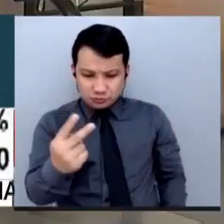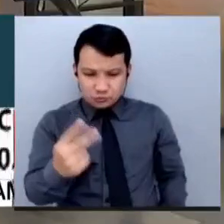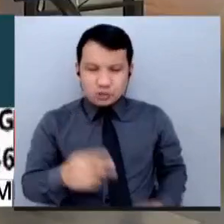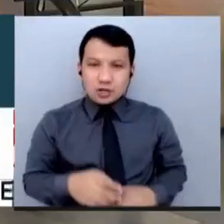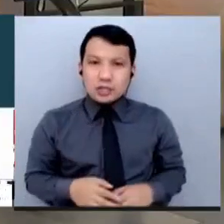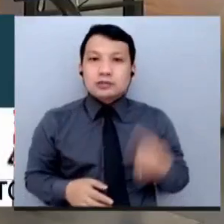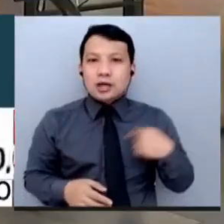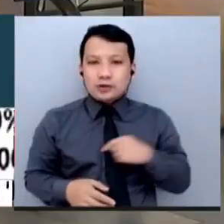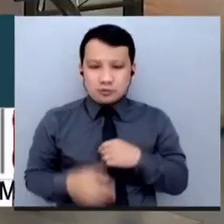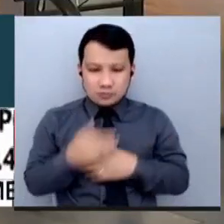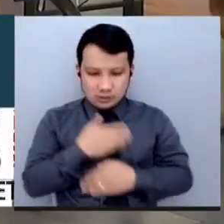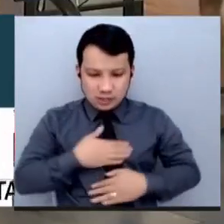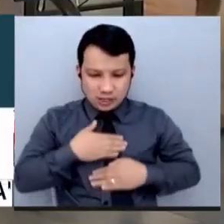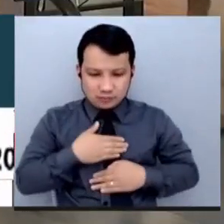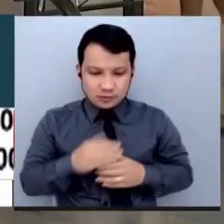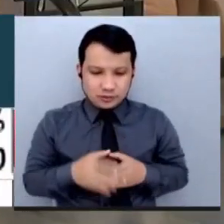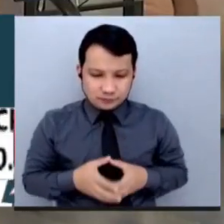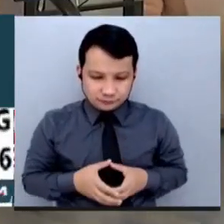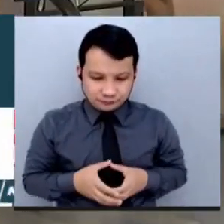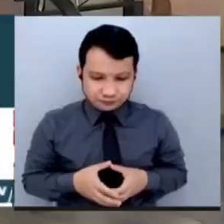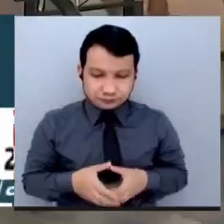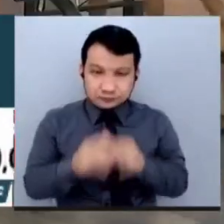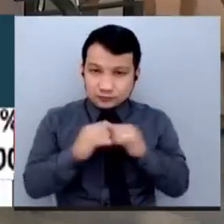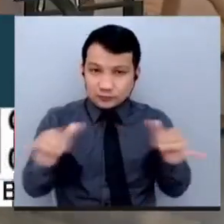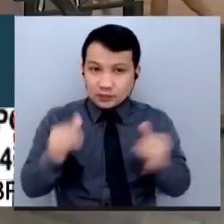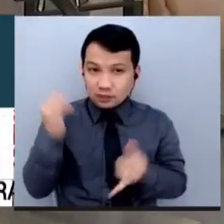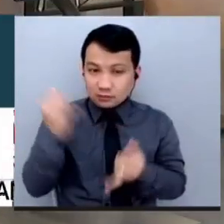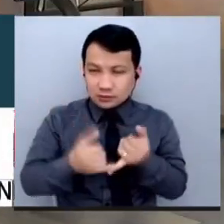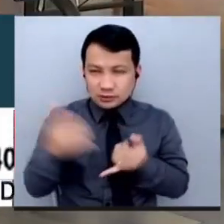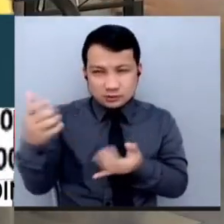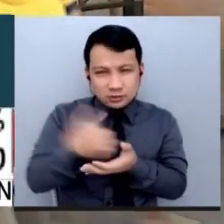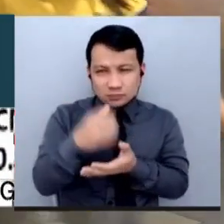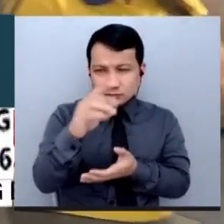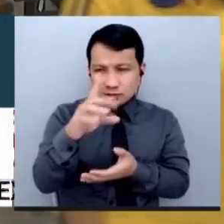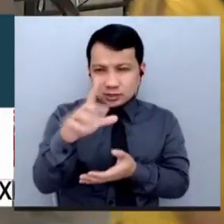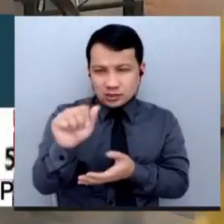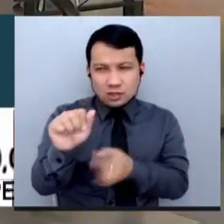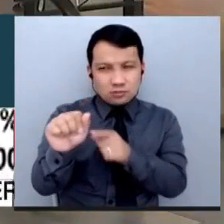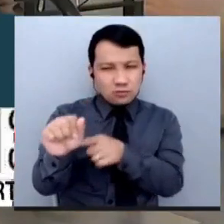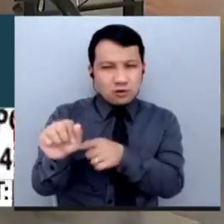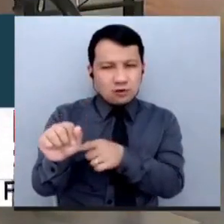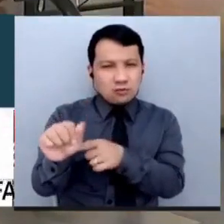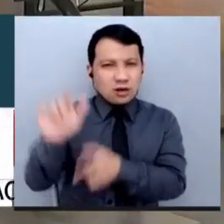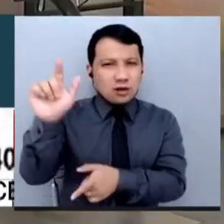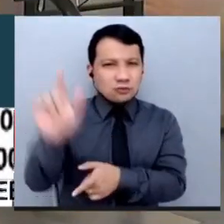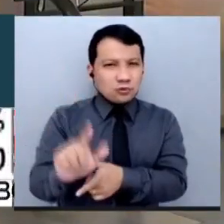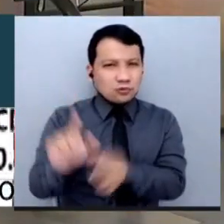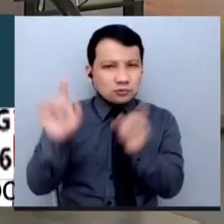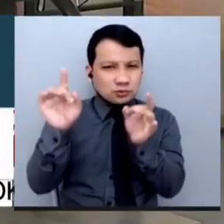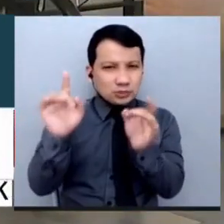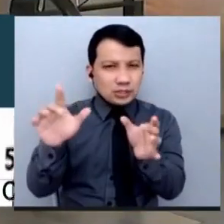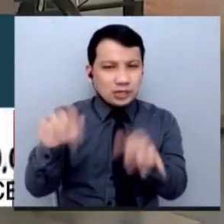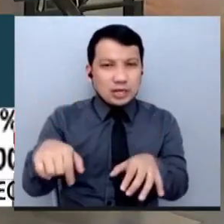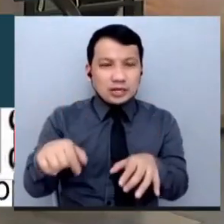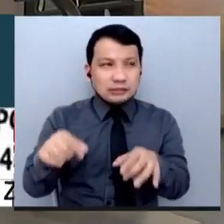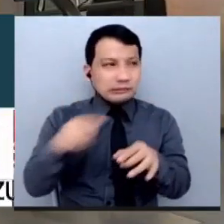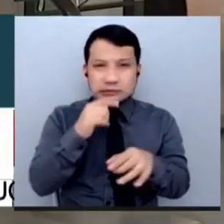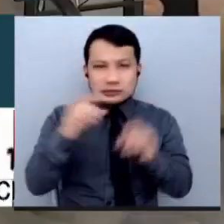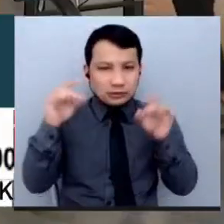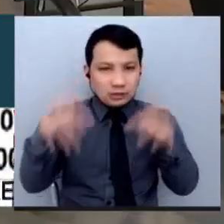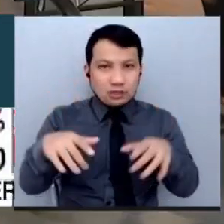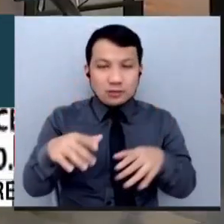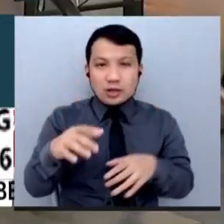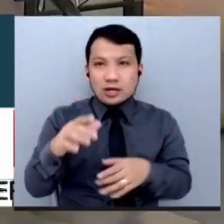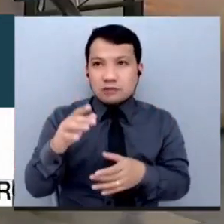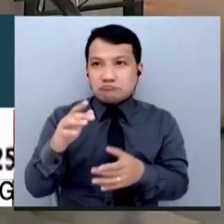no? And doon sa huling data na nakita ko, sinasabi na low risk na yung Metro Manila, no? So,